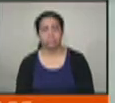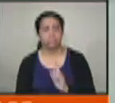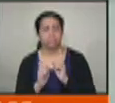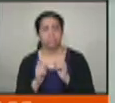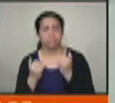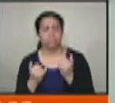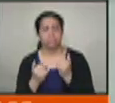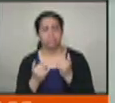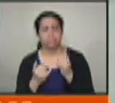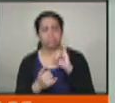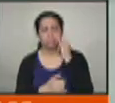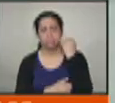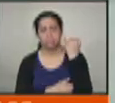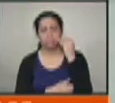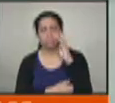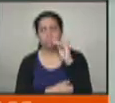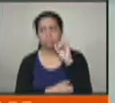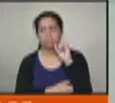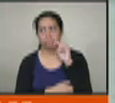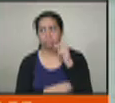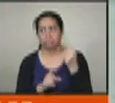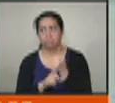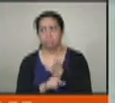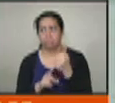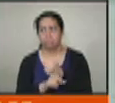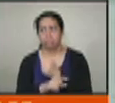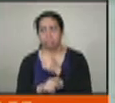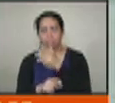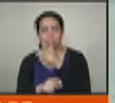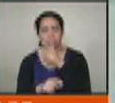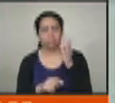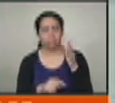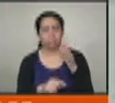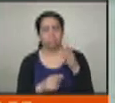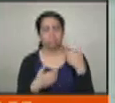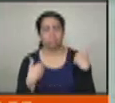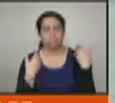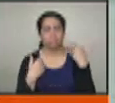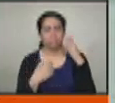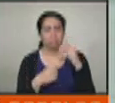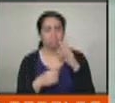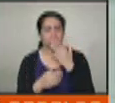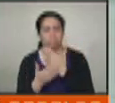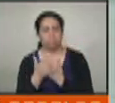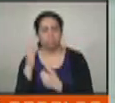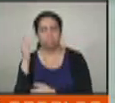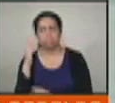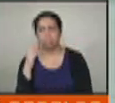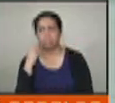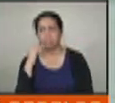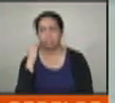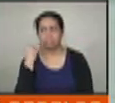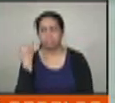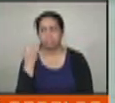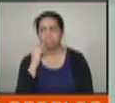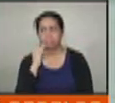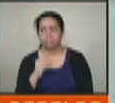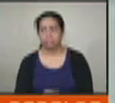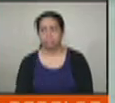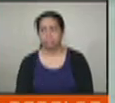Makakausap po natin si Jennifer Buiza, ang nanay ng nabugbog na binatilyo. Magandang tanghali po sa inyo, Ma'am Jennifer.